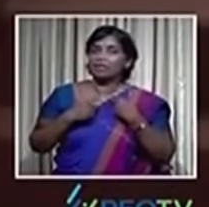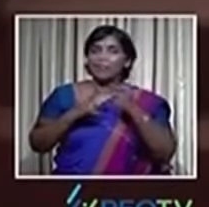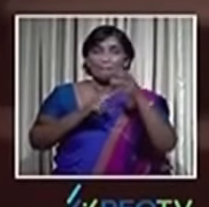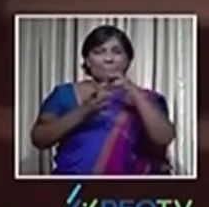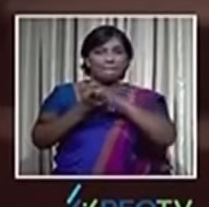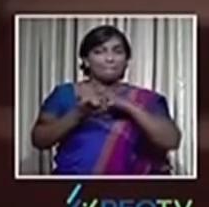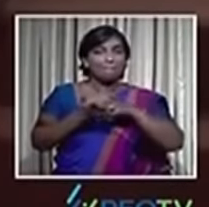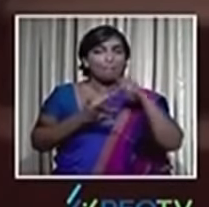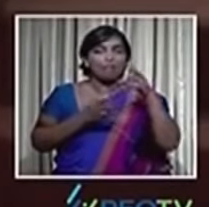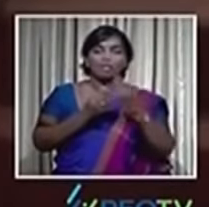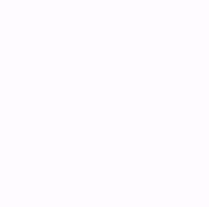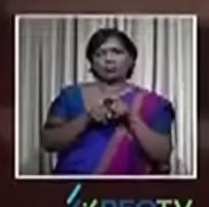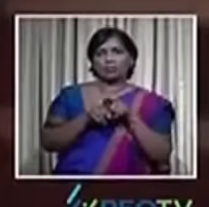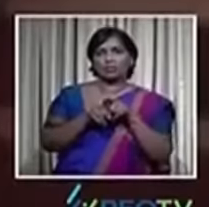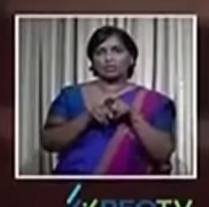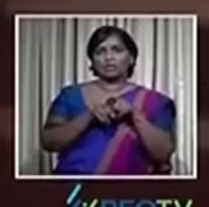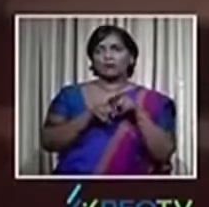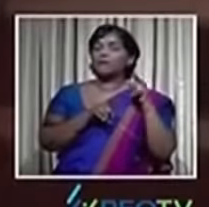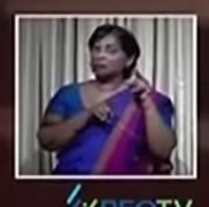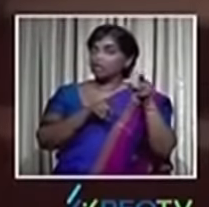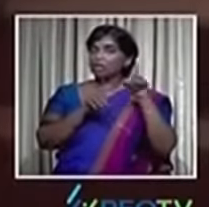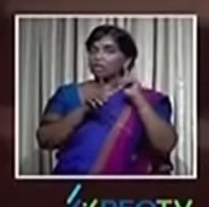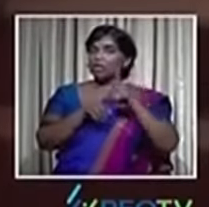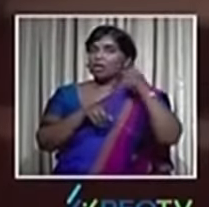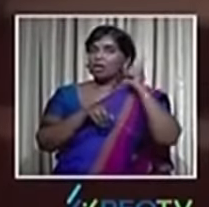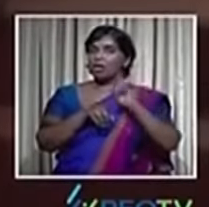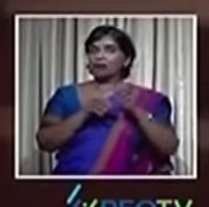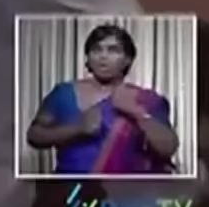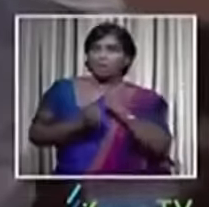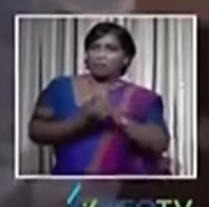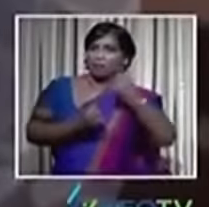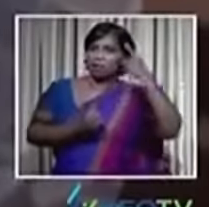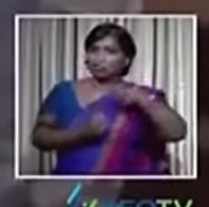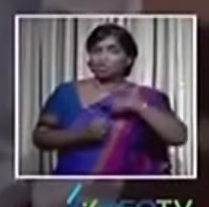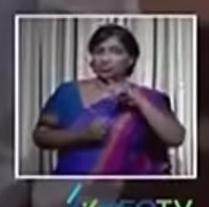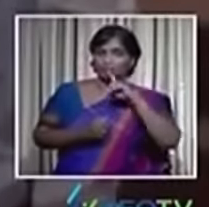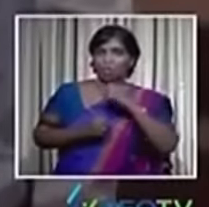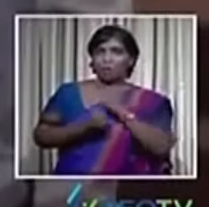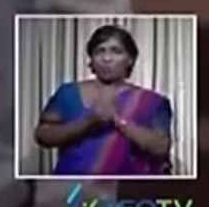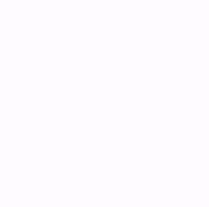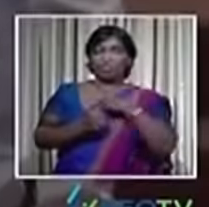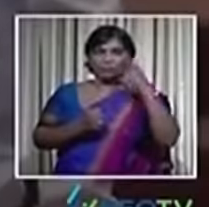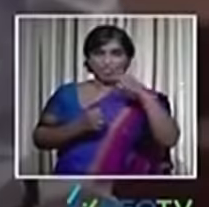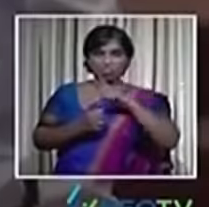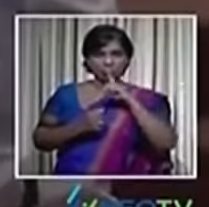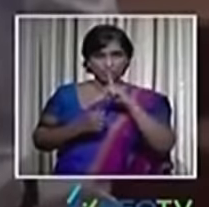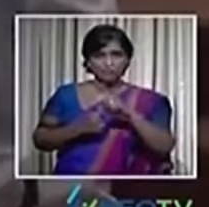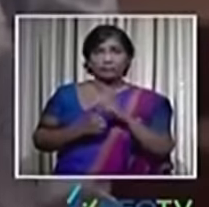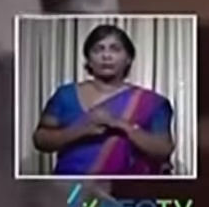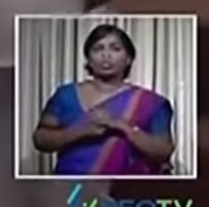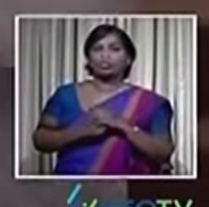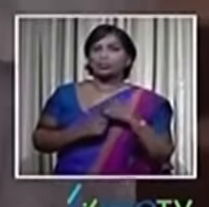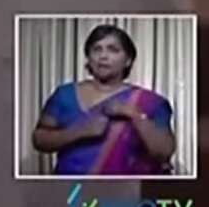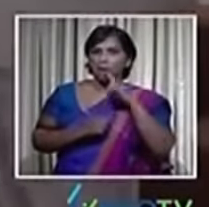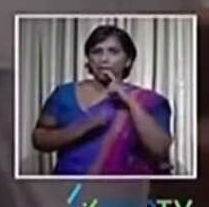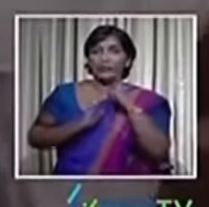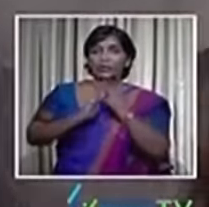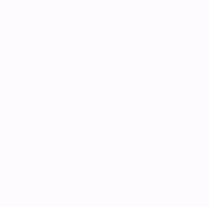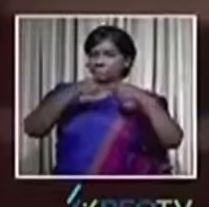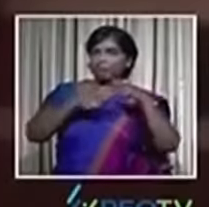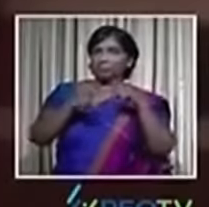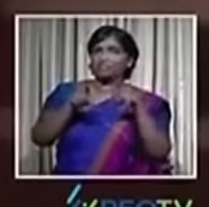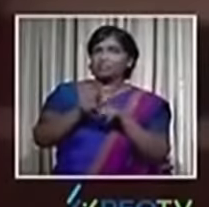படகு பாதைக்கான அனுமதியை உள்ளூராட்சி மன்றமே வழங்கியிருந்தது. போலீஸ் மாதிபருடன் கதைத்தேன், சட்டத்தை நடைமுறைப்படுத்துமாறு கூறினேன். பாதி சபை வழங்கியவர்கள்